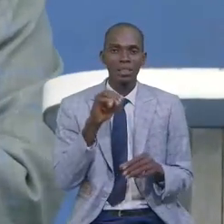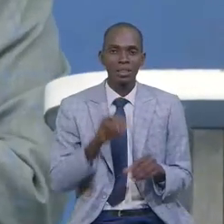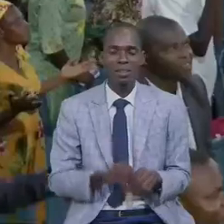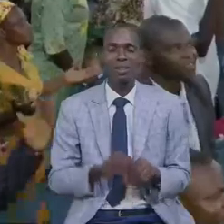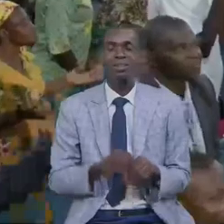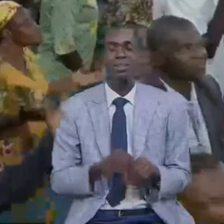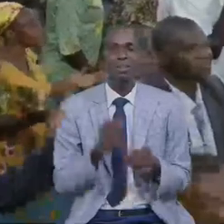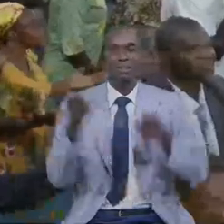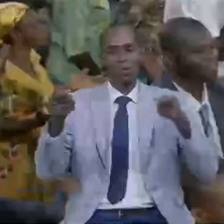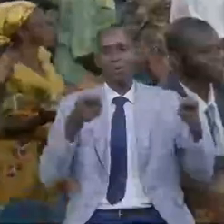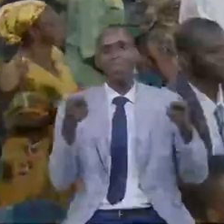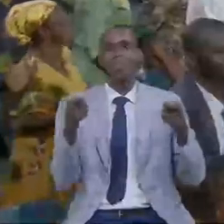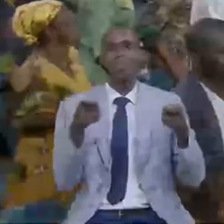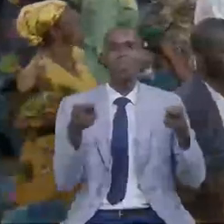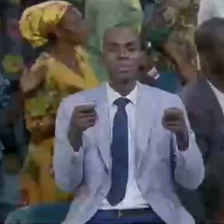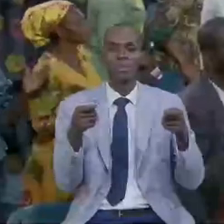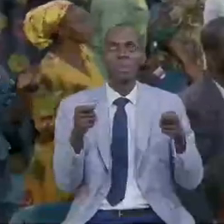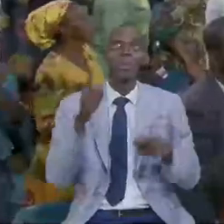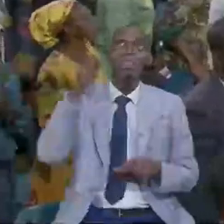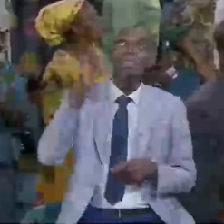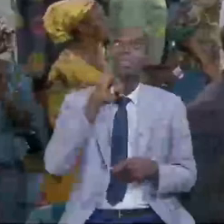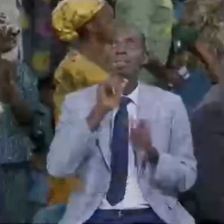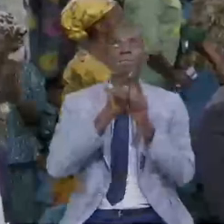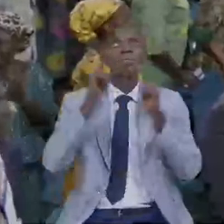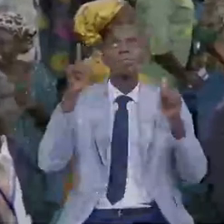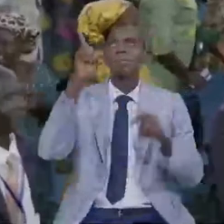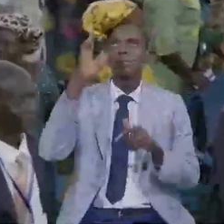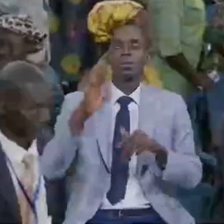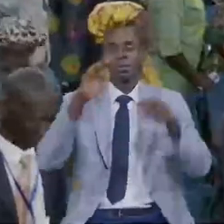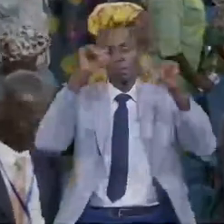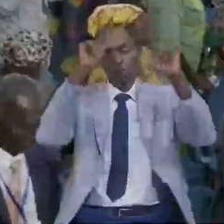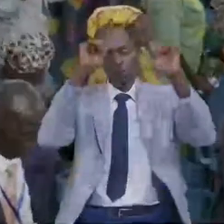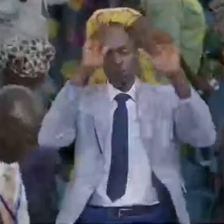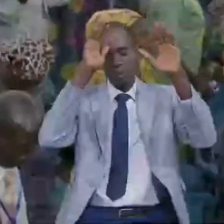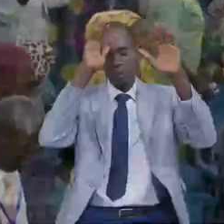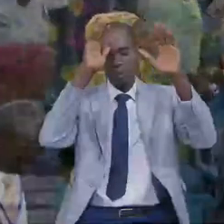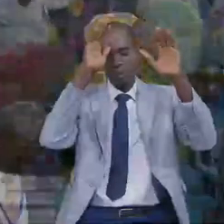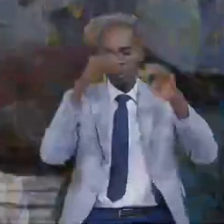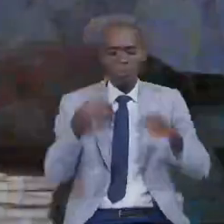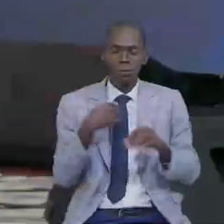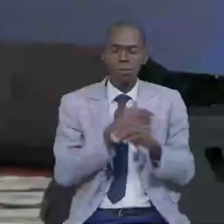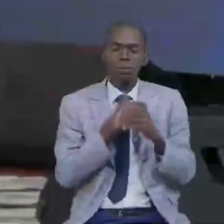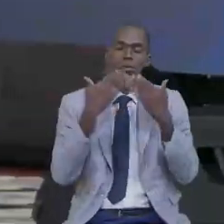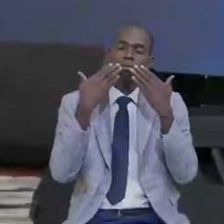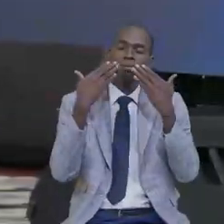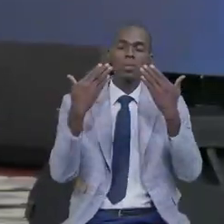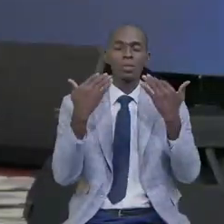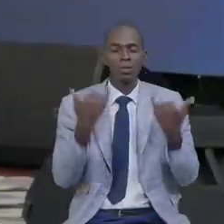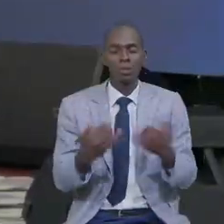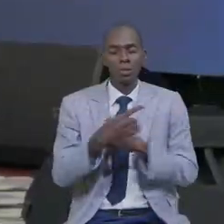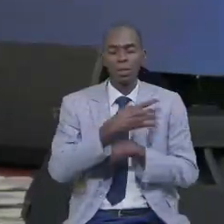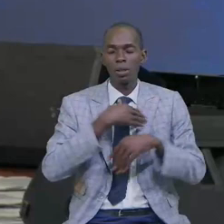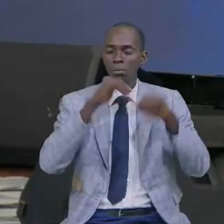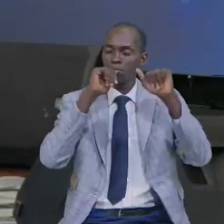domination. C'est un grand Dieu. Père, nous te remercions aujourd'hui et nous bénissons ton